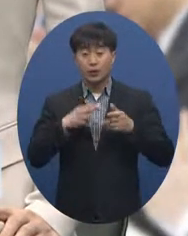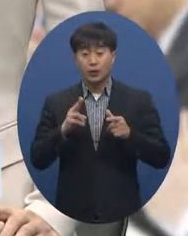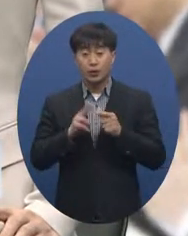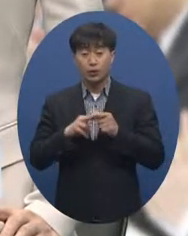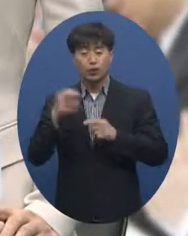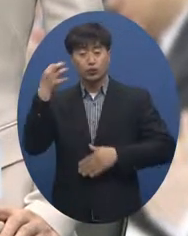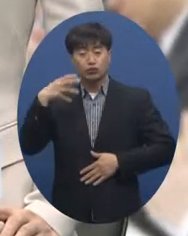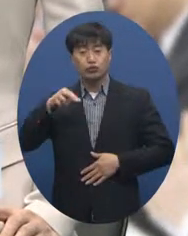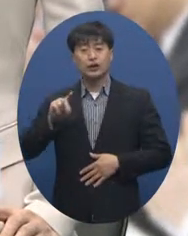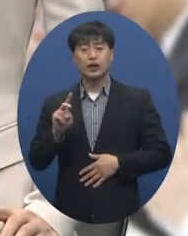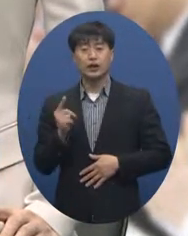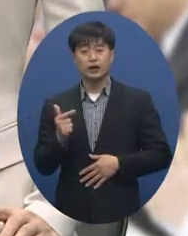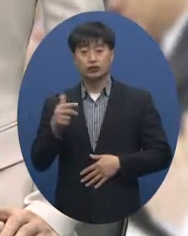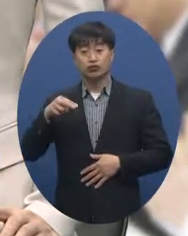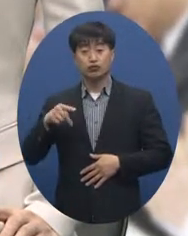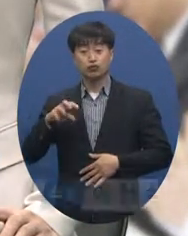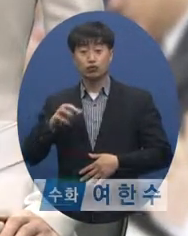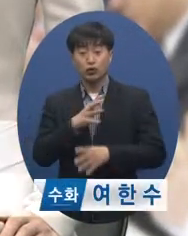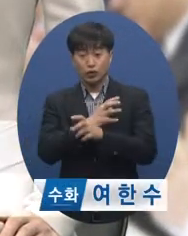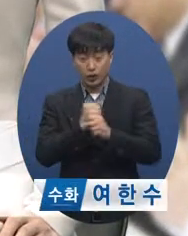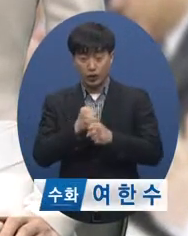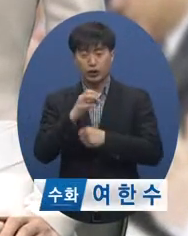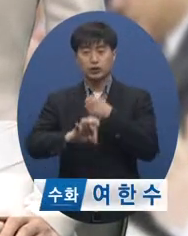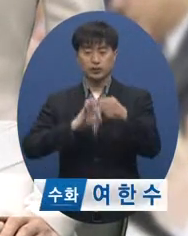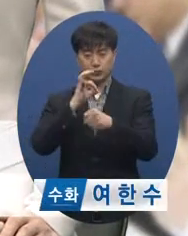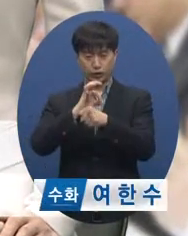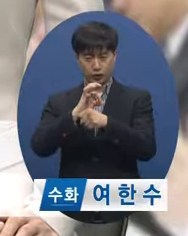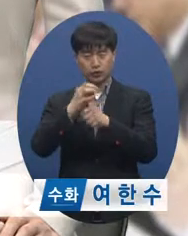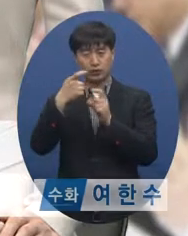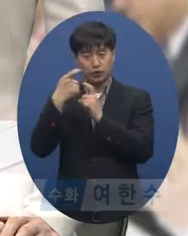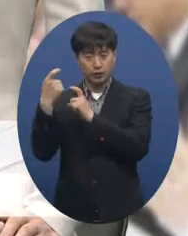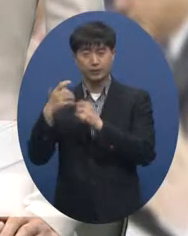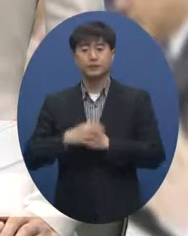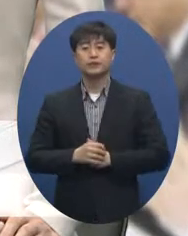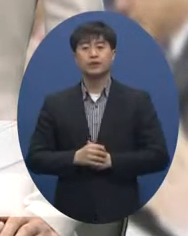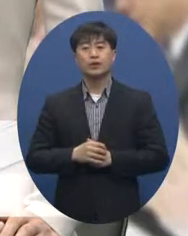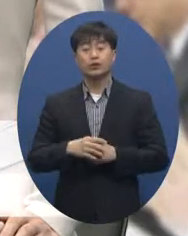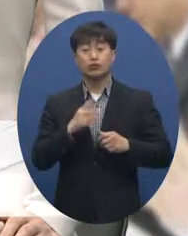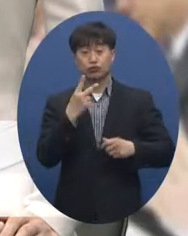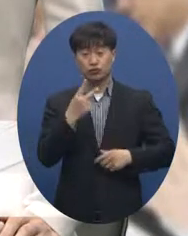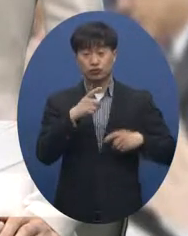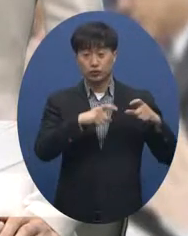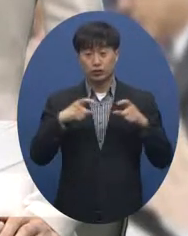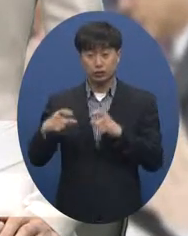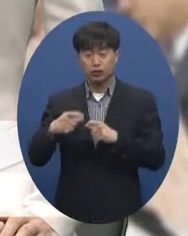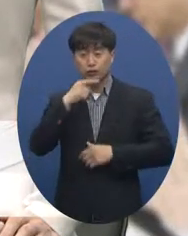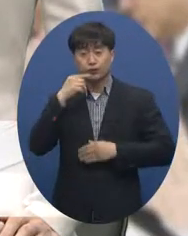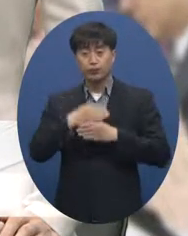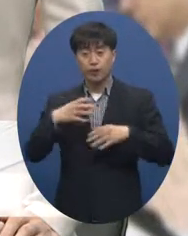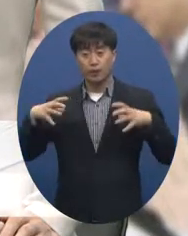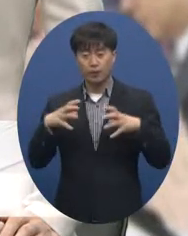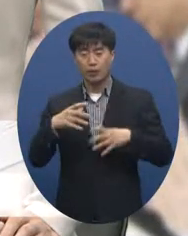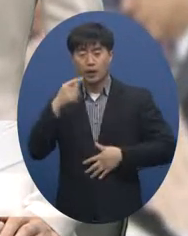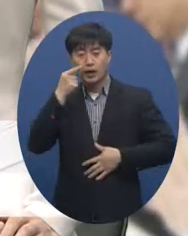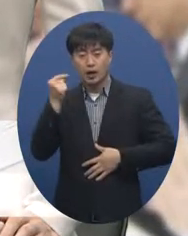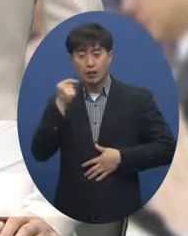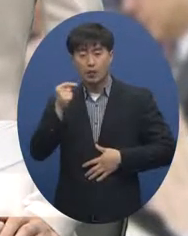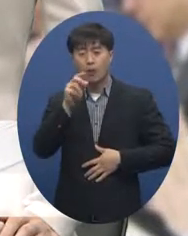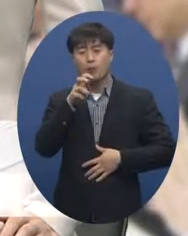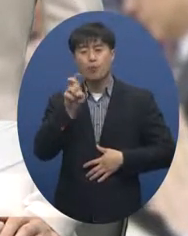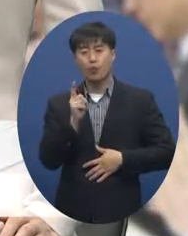경기도와 중국 산둥성이 자매결연을 맺은 지 10주년이 됐습니다. 두 지역은 북한을 포함해 일본과